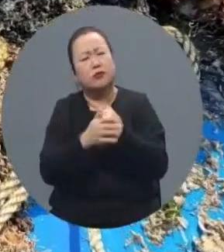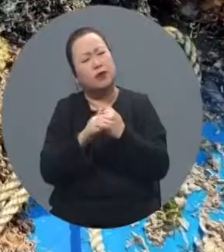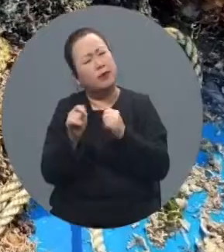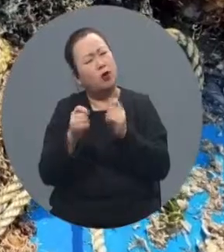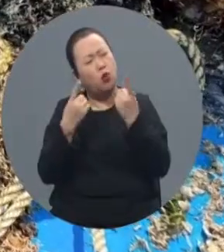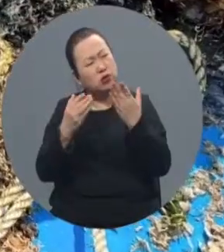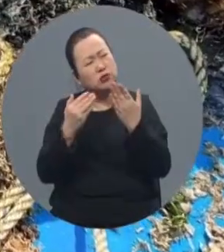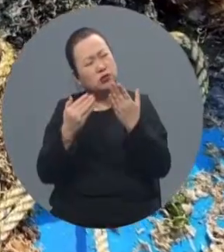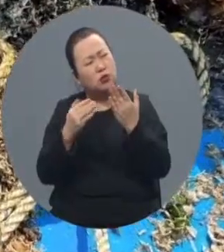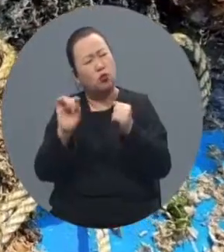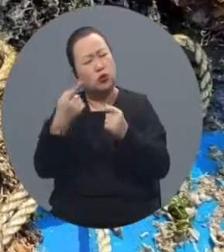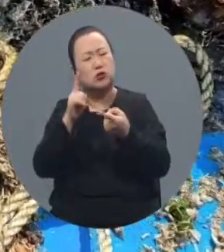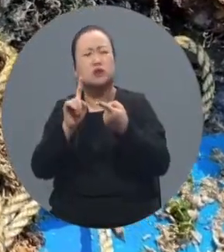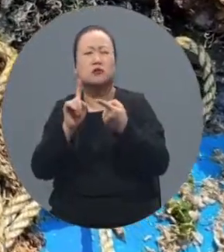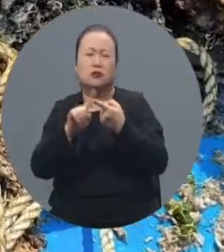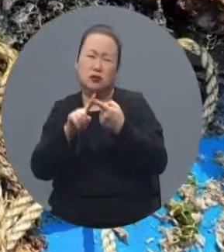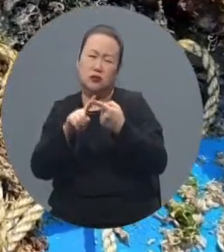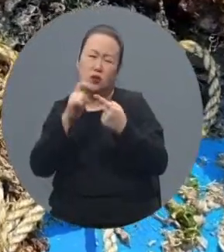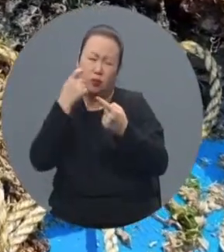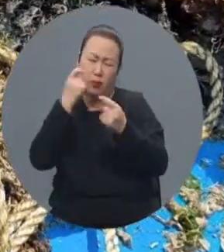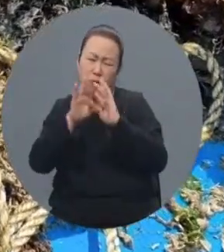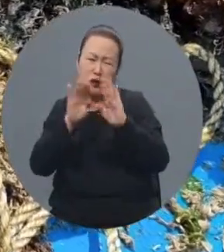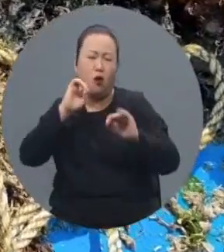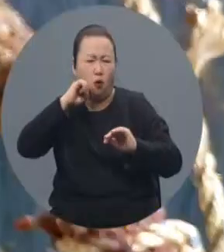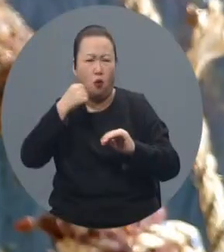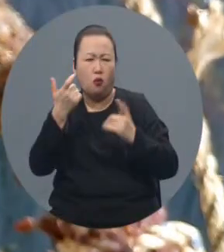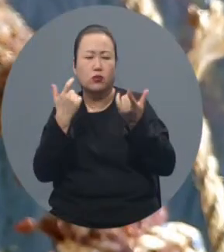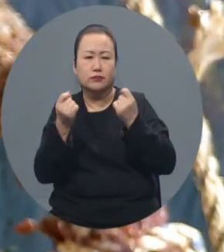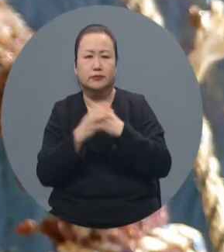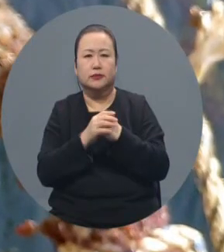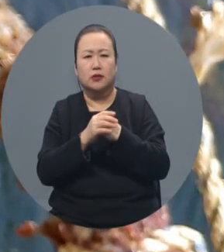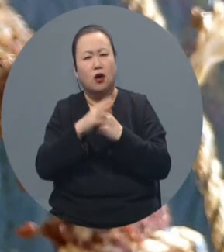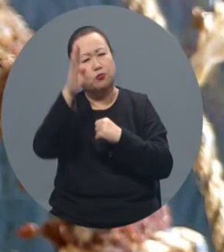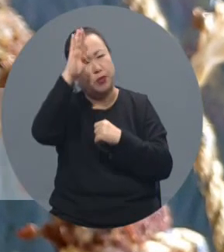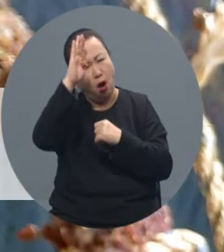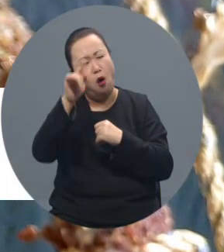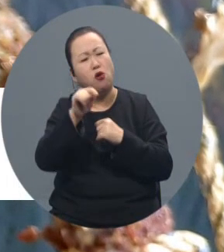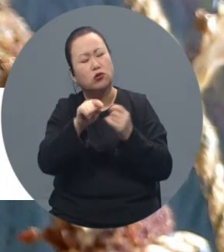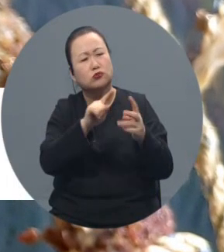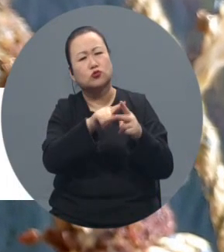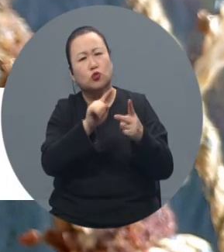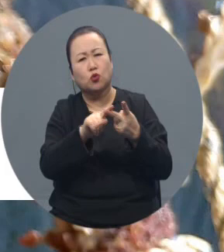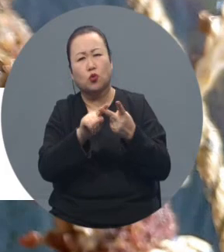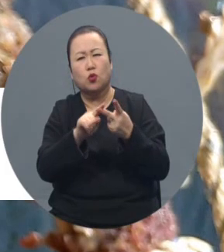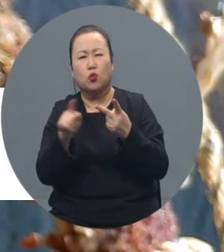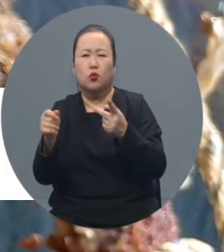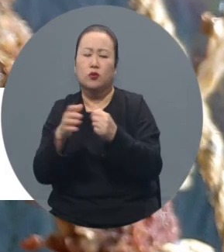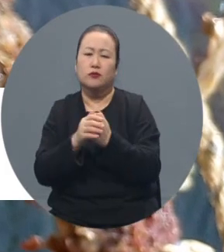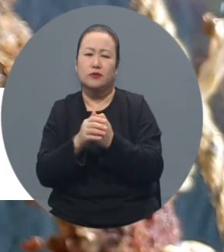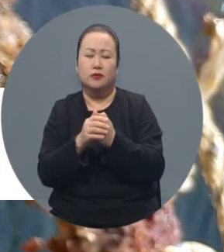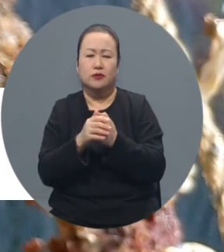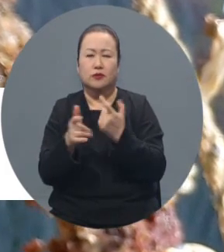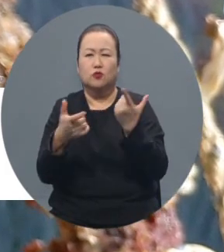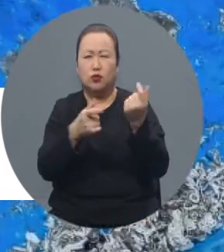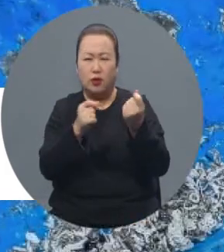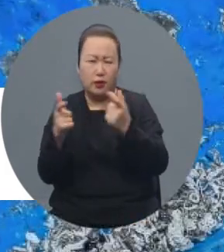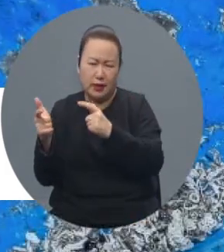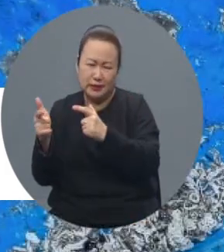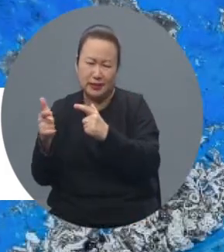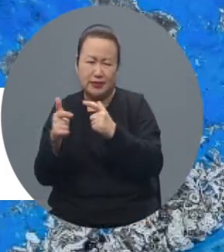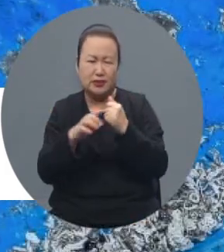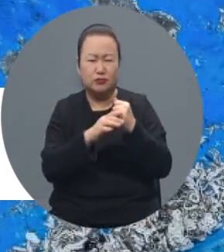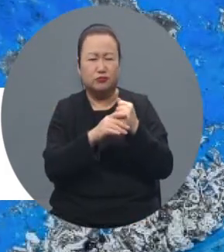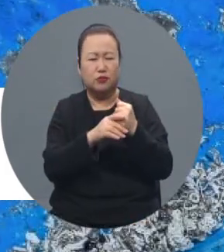고수온을 명확한 원인으로 보긴 어렵다는 지적도 있습니다. 질병적인 부분, 뭐 생물 상황, 좀 가능성